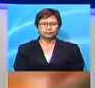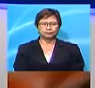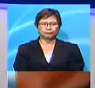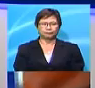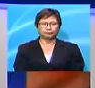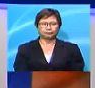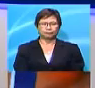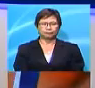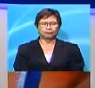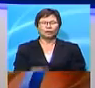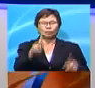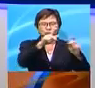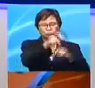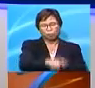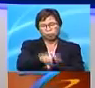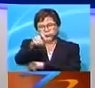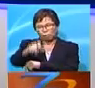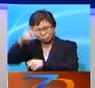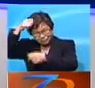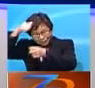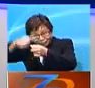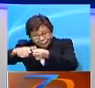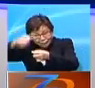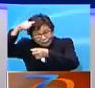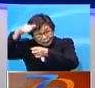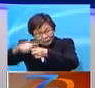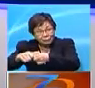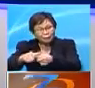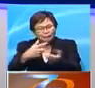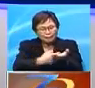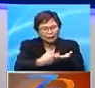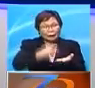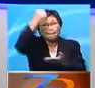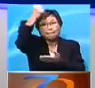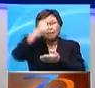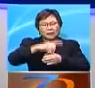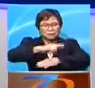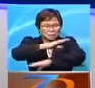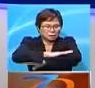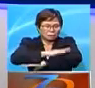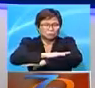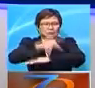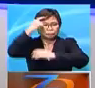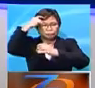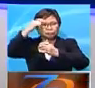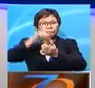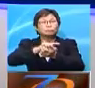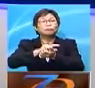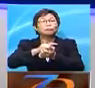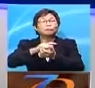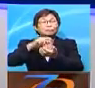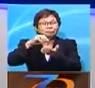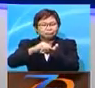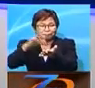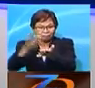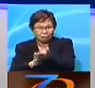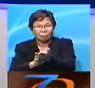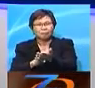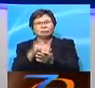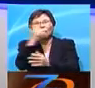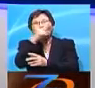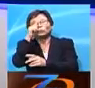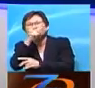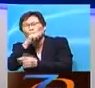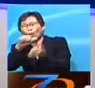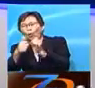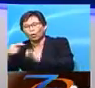dialami orang ramai diingatkan hanya membeli tiket bas di kaunter yang sah bagi mengelak diperdaya ulat tiket